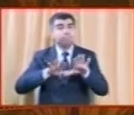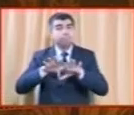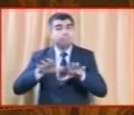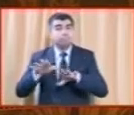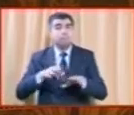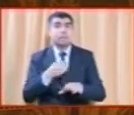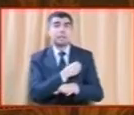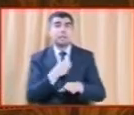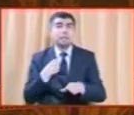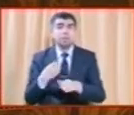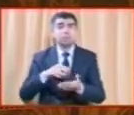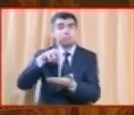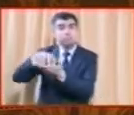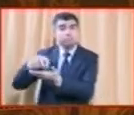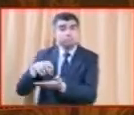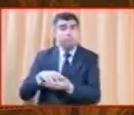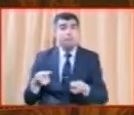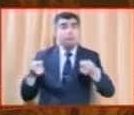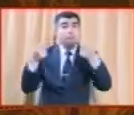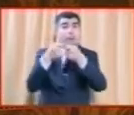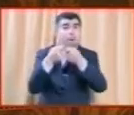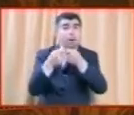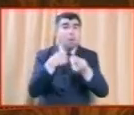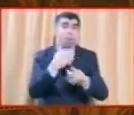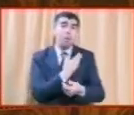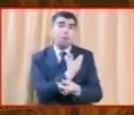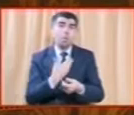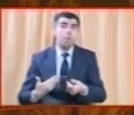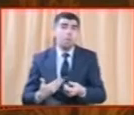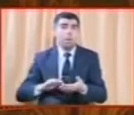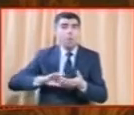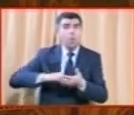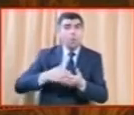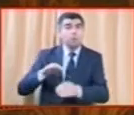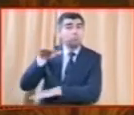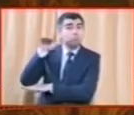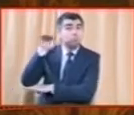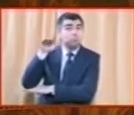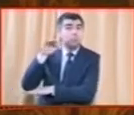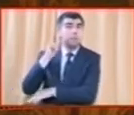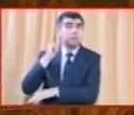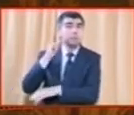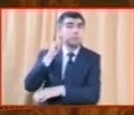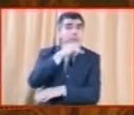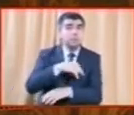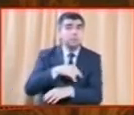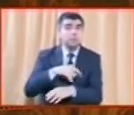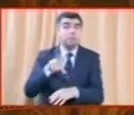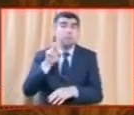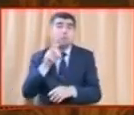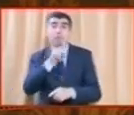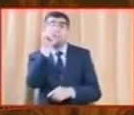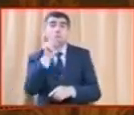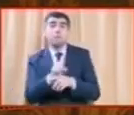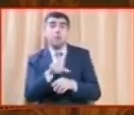متواجدة بالجهة؟ لا يعقل سيد الوزير أن تحسب عليكم كحكومة وأن تحسب علينا كجهة أطر طبية وهمية. لذلك سيد